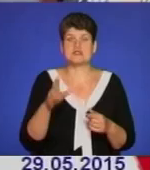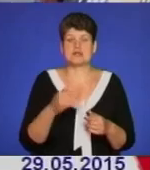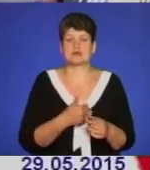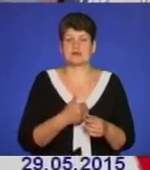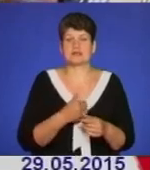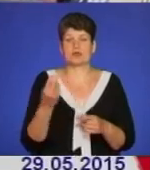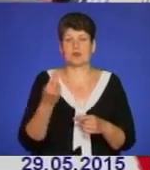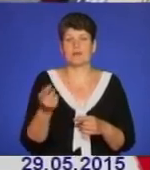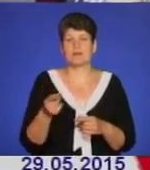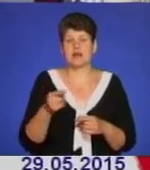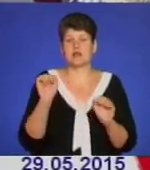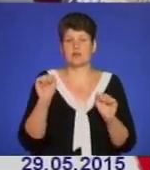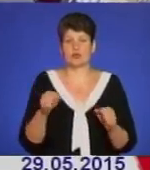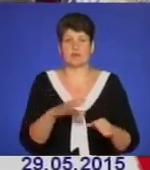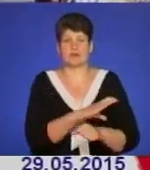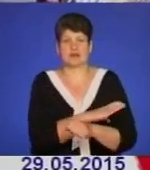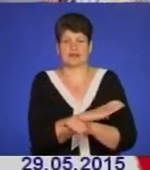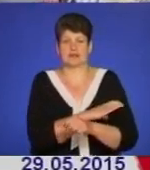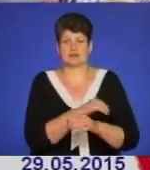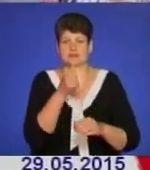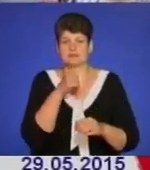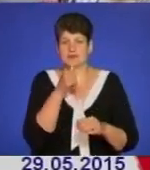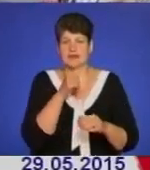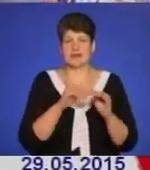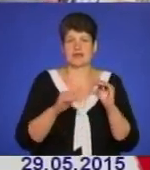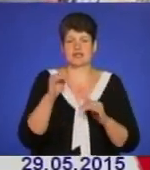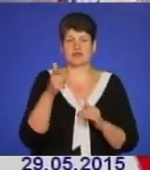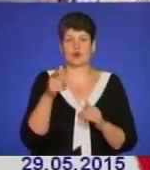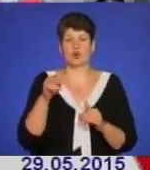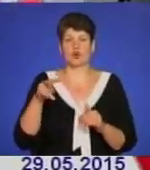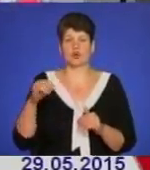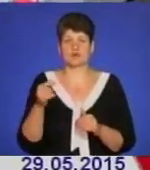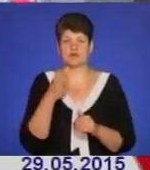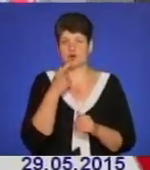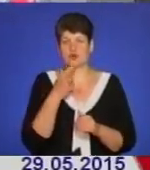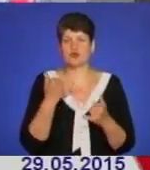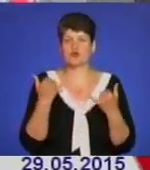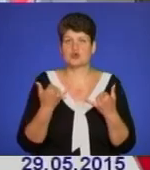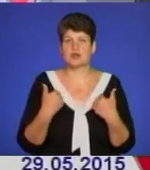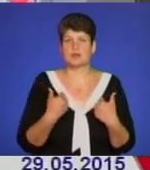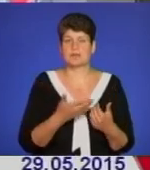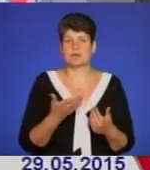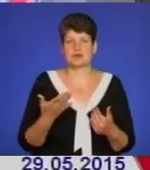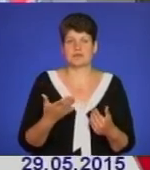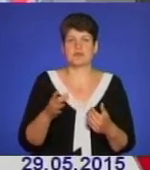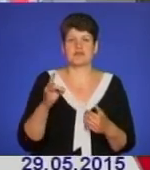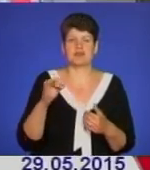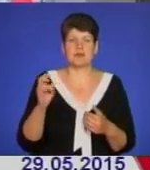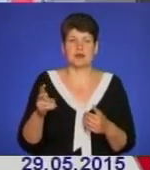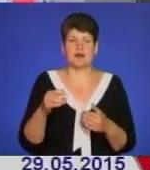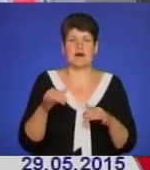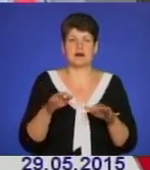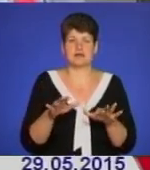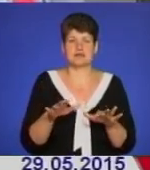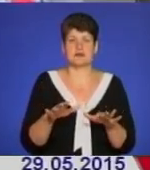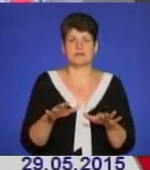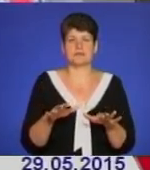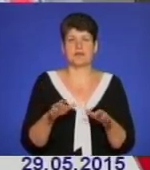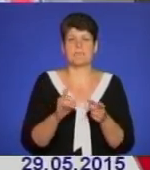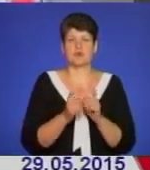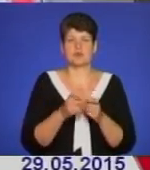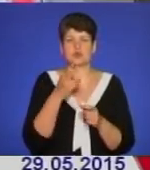тернополяни могли виміряти артеріальний тиск та рівень глюкози у крові. Сьогодні ми у рамках акції до Дня боротьби із